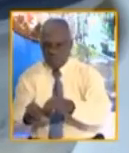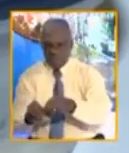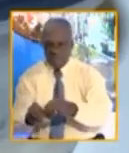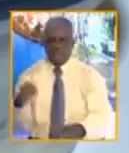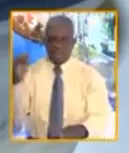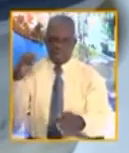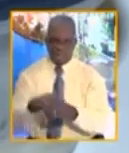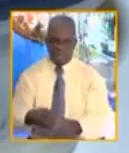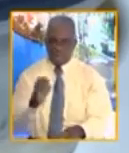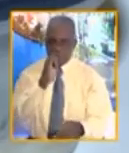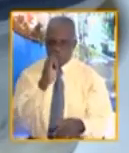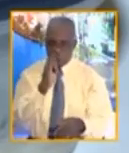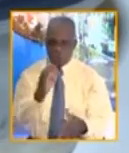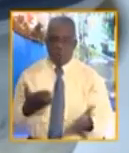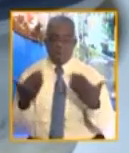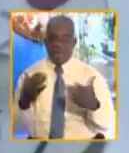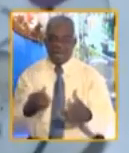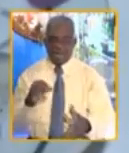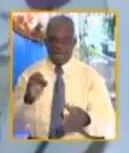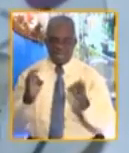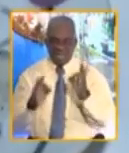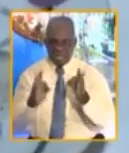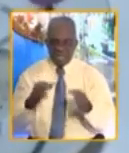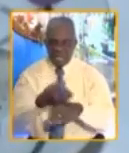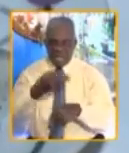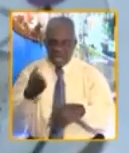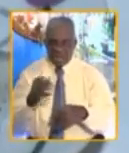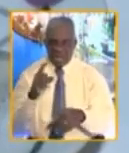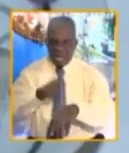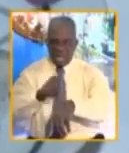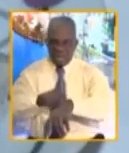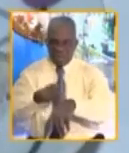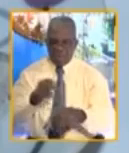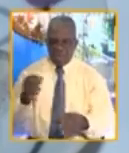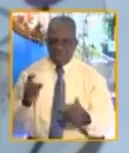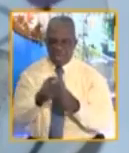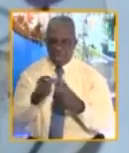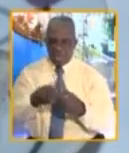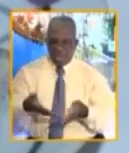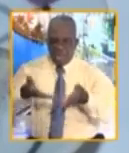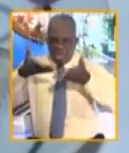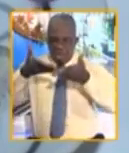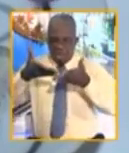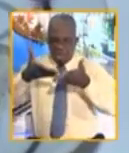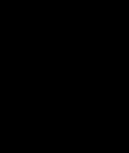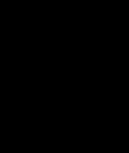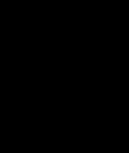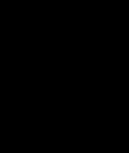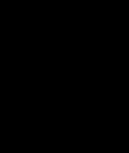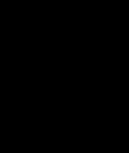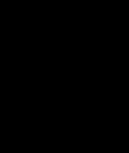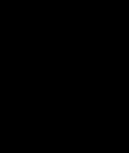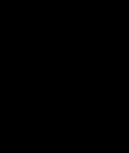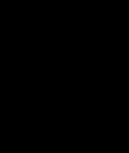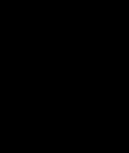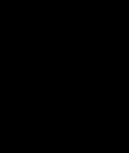peut également faire cuire quelques grains dans une poêle. S'ils sont en plastique, ils fondront sous l'effet de la chaleur.